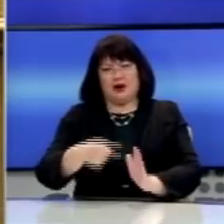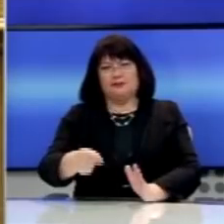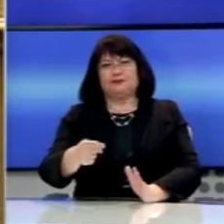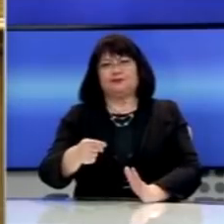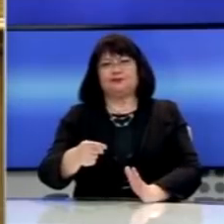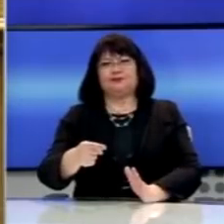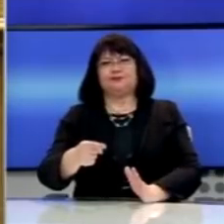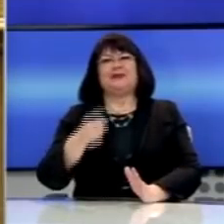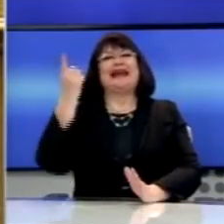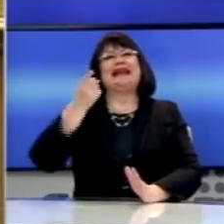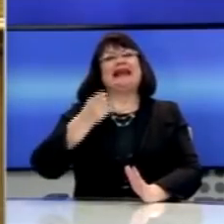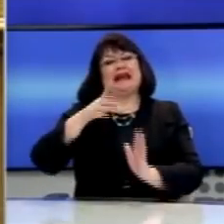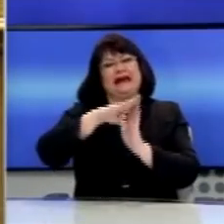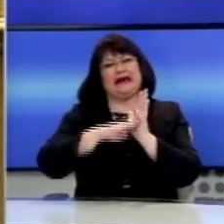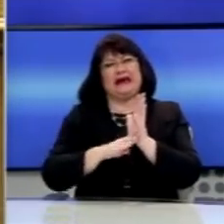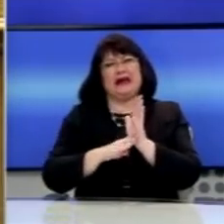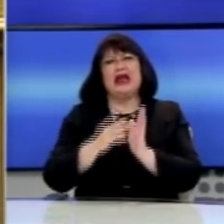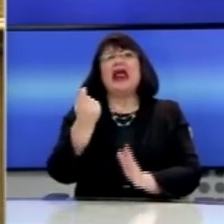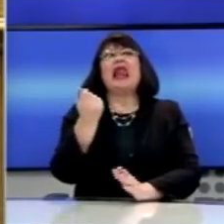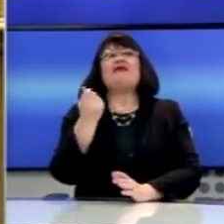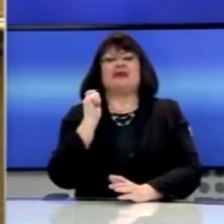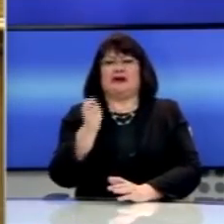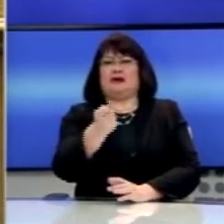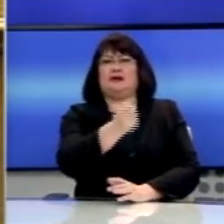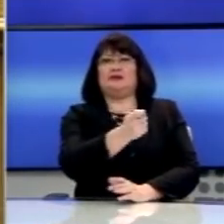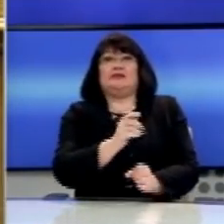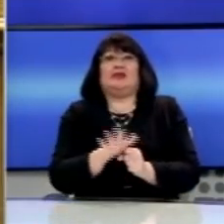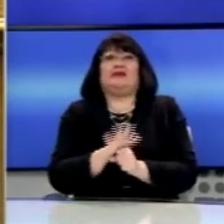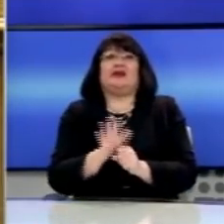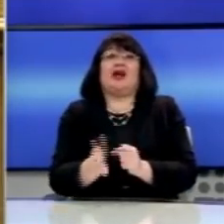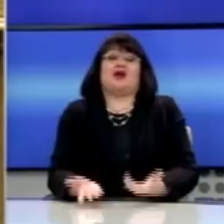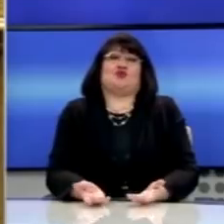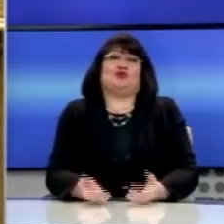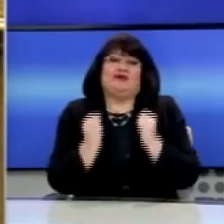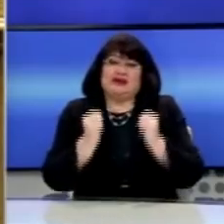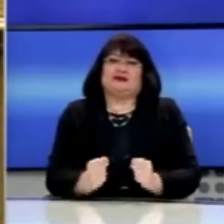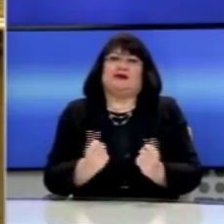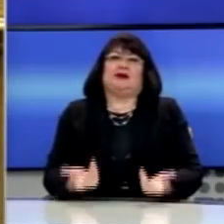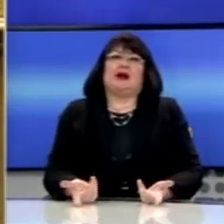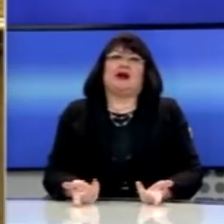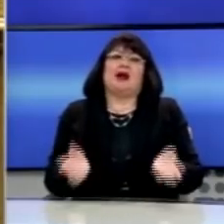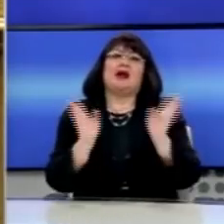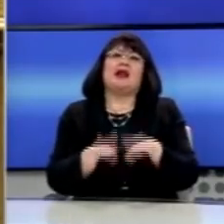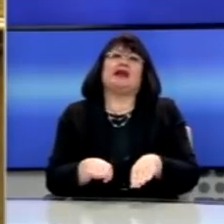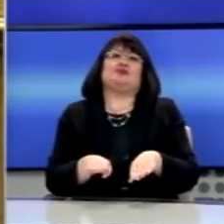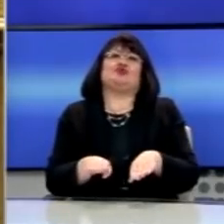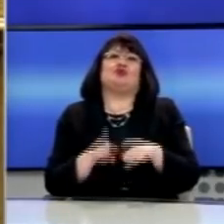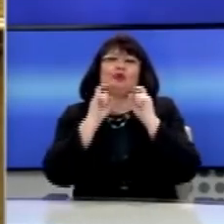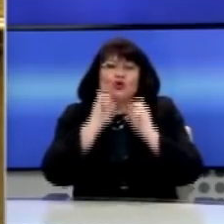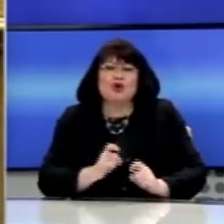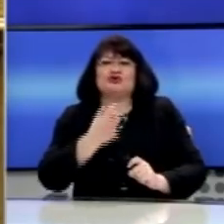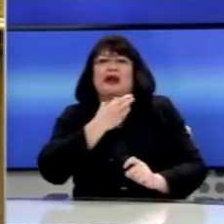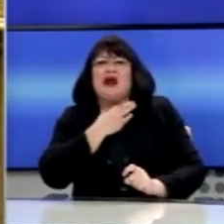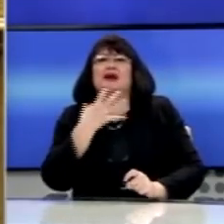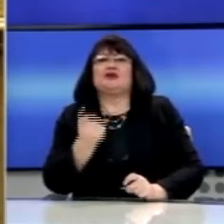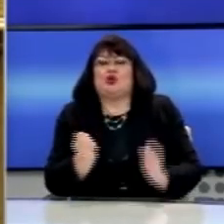διευρύνετε κάπως τα κριτήρια, τα ποσά που δίνονται δεν αρκούν στοιχειωδώς για να καλύψουν τις υποχρεώσεις